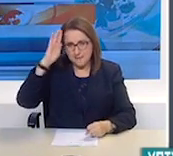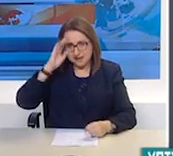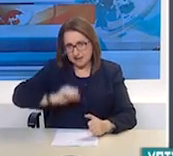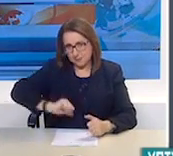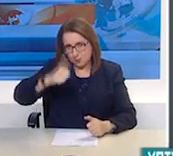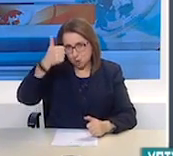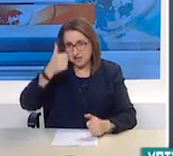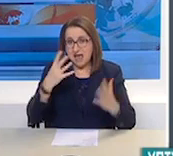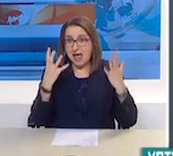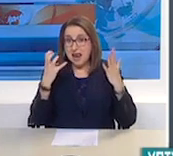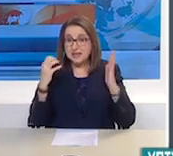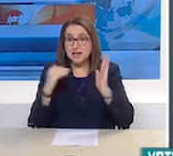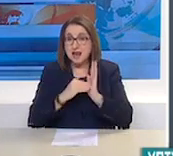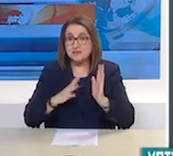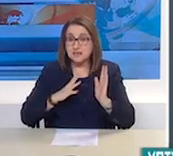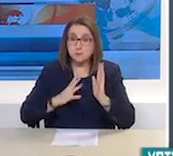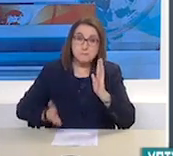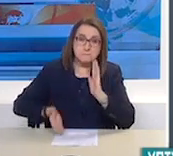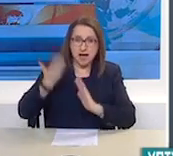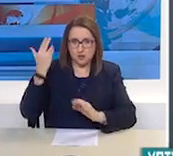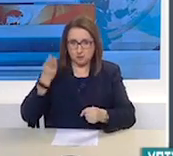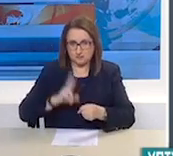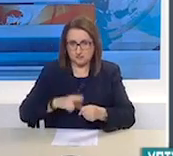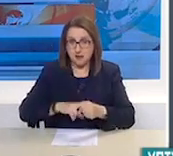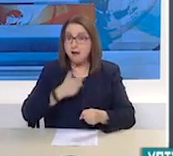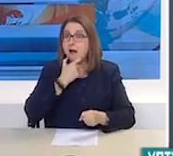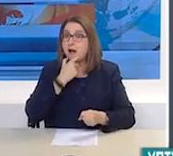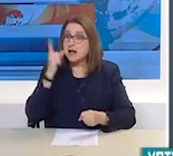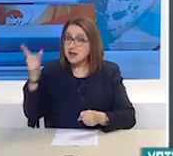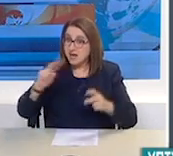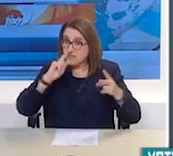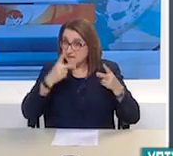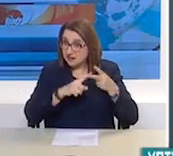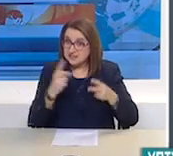Πολιτείες, πάνω από 90.000, Ηνωμένο Βασίλειο σχεδόν